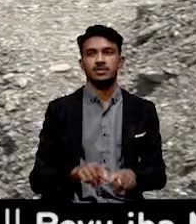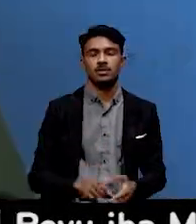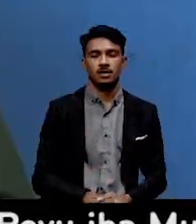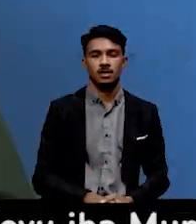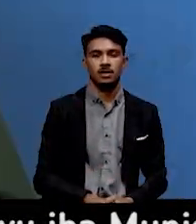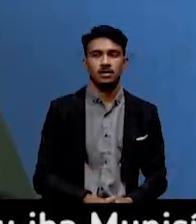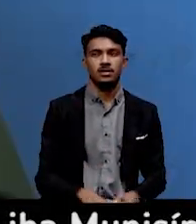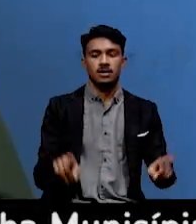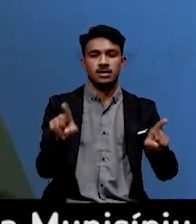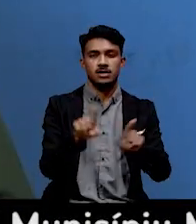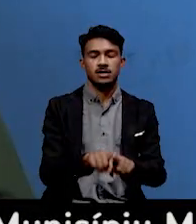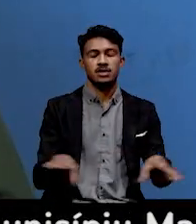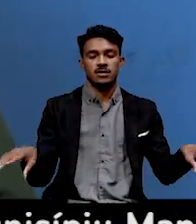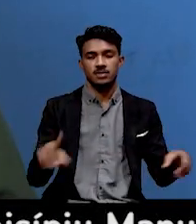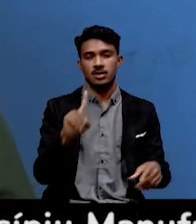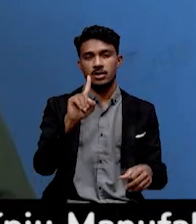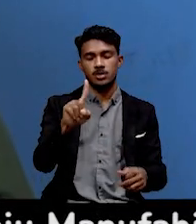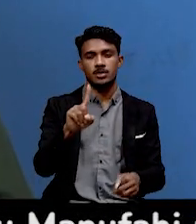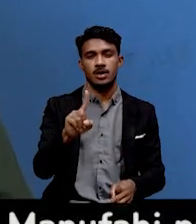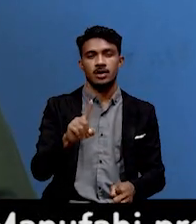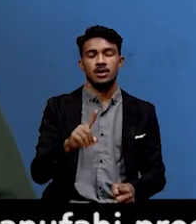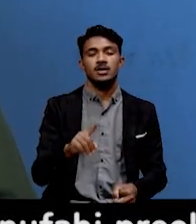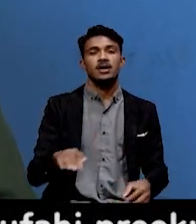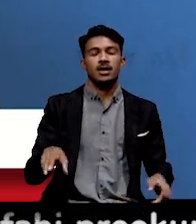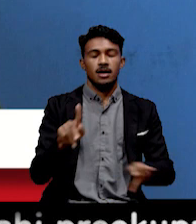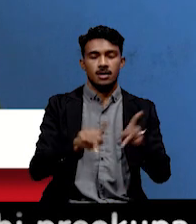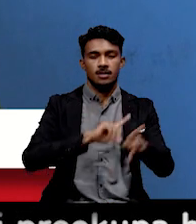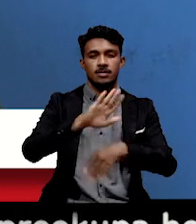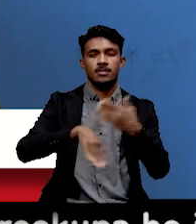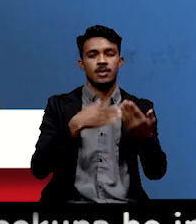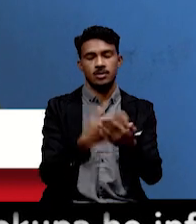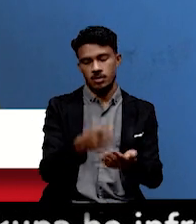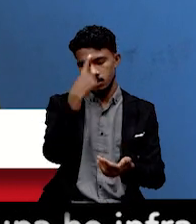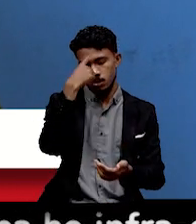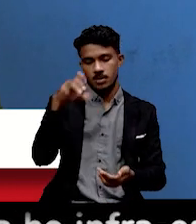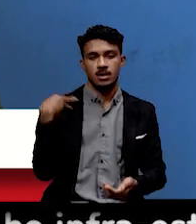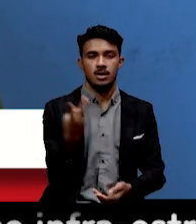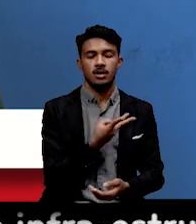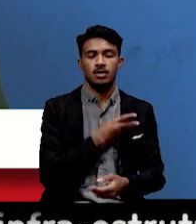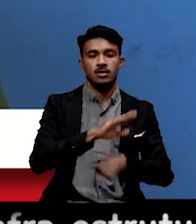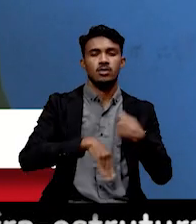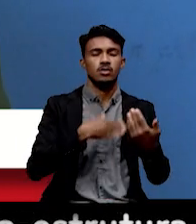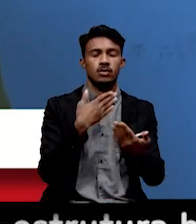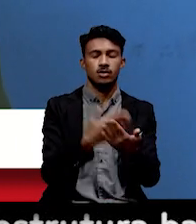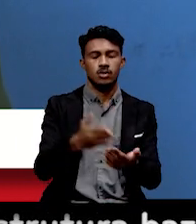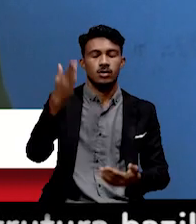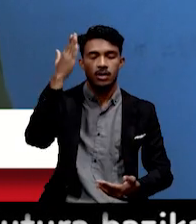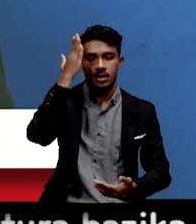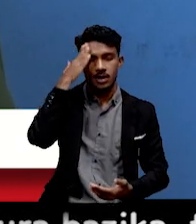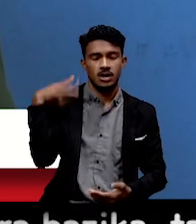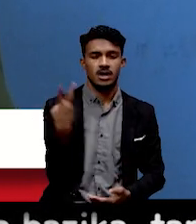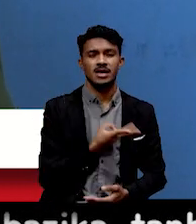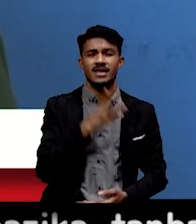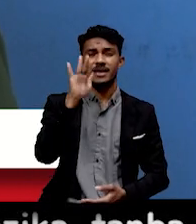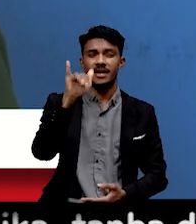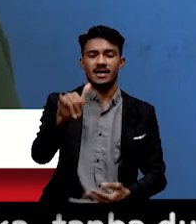deveri damus ba autoridade sidades. Tambah ita hau tu hatene diangkat ita hela ia